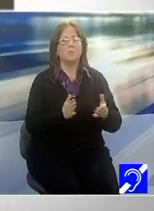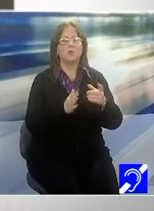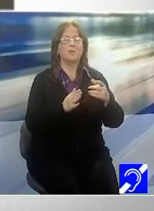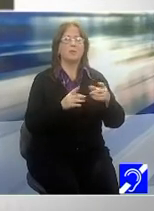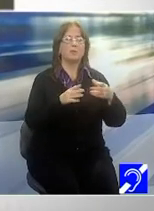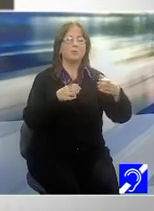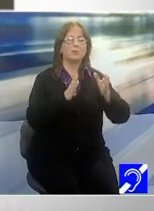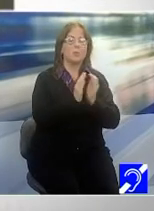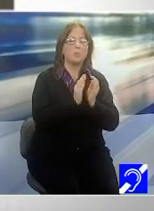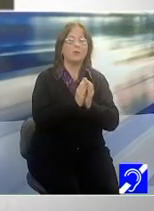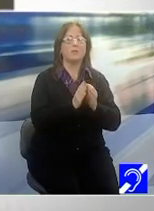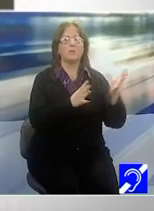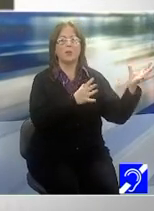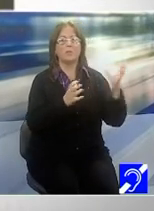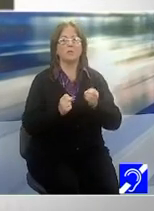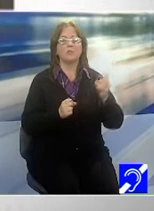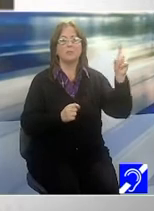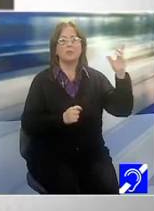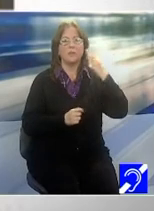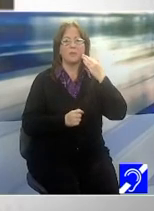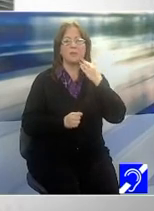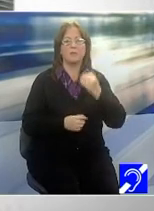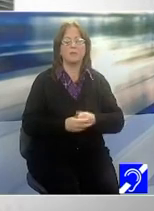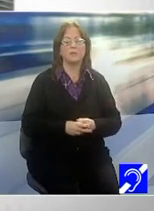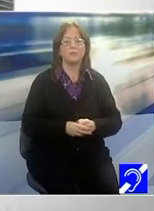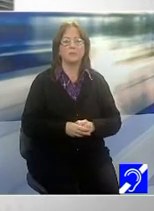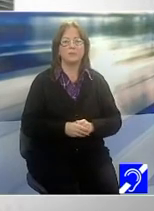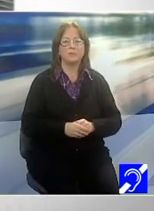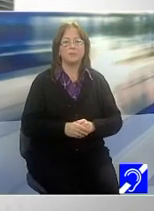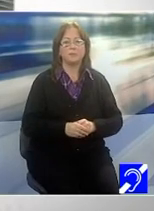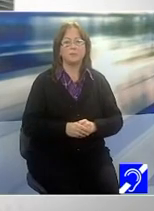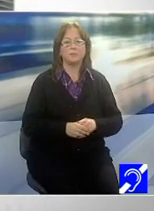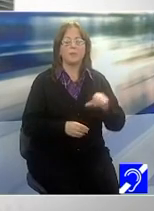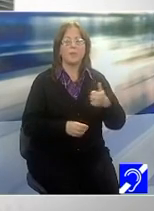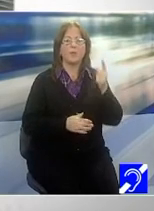din Statele Unite ale Americii. Încă o întrebare pentru domnul Hawkins.